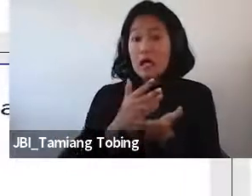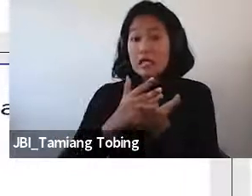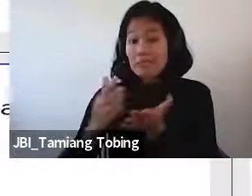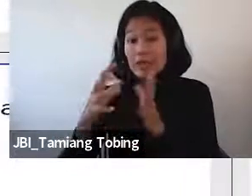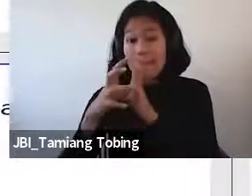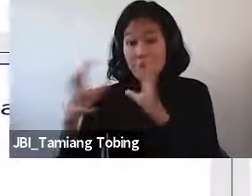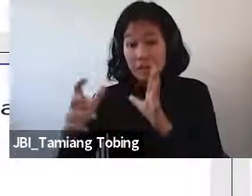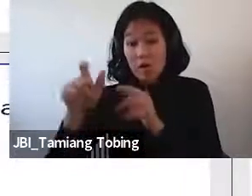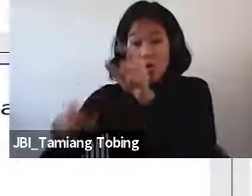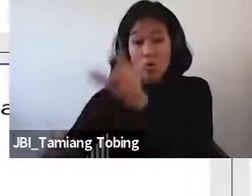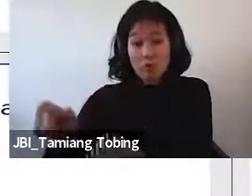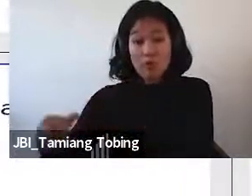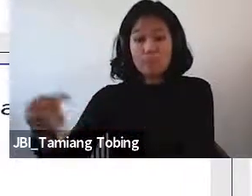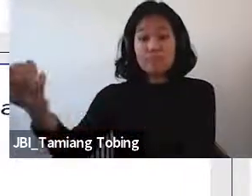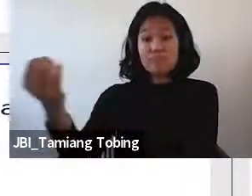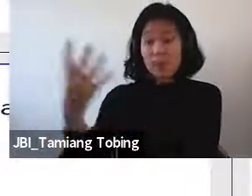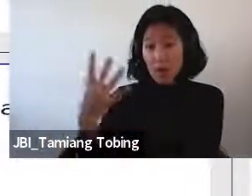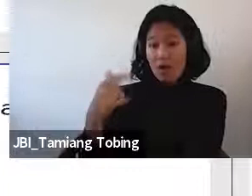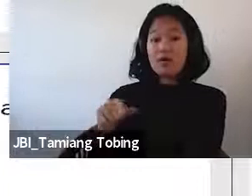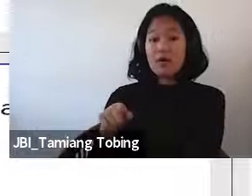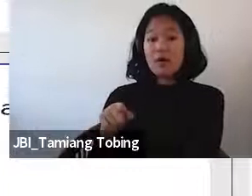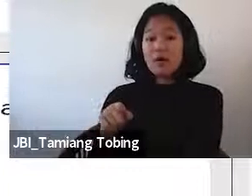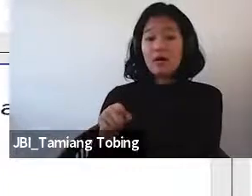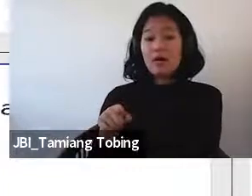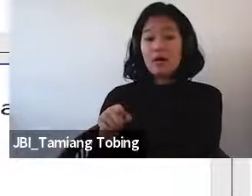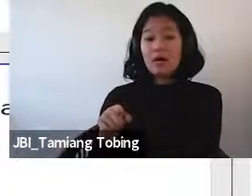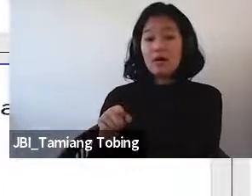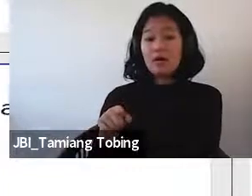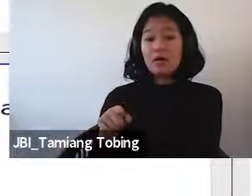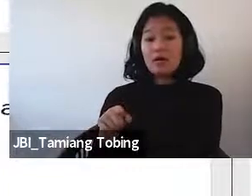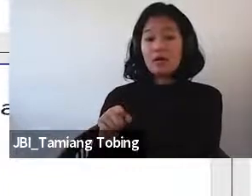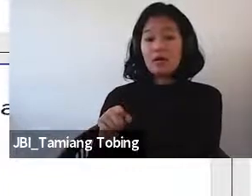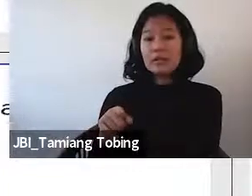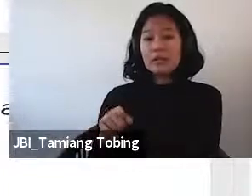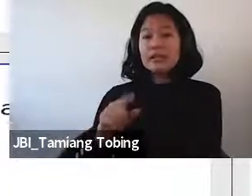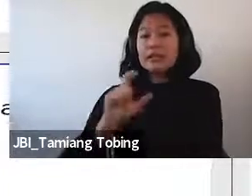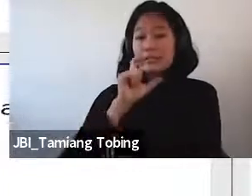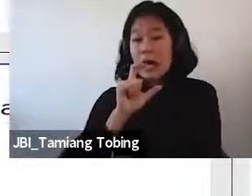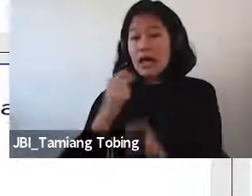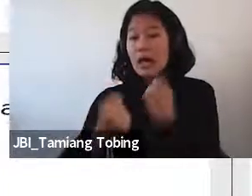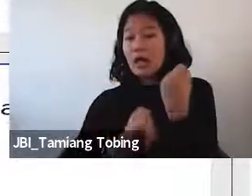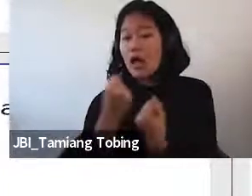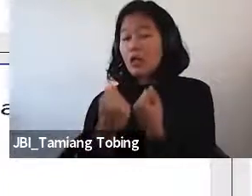besar mereka mengatakan bahwa strategi yang dilakukan adalah